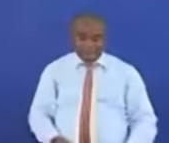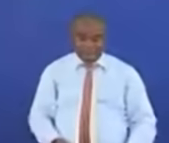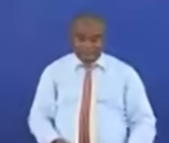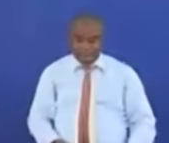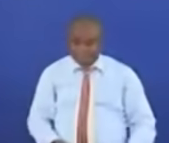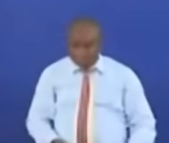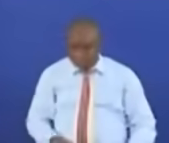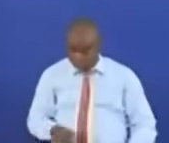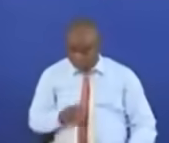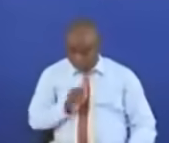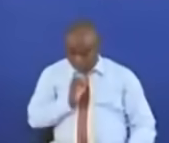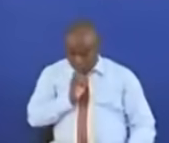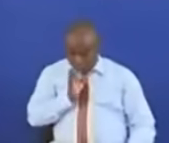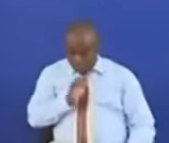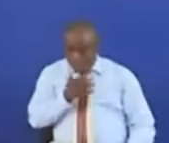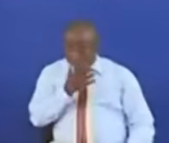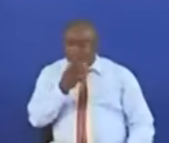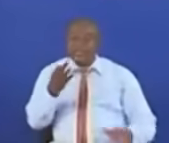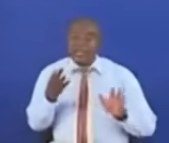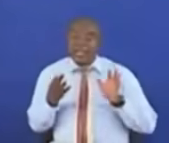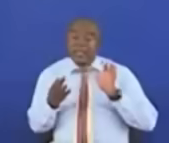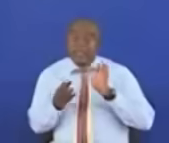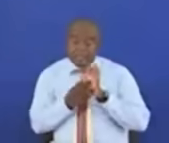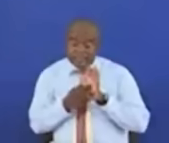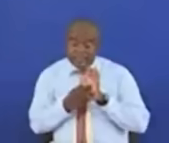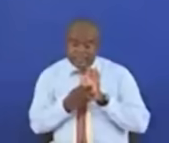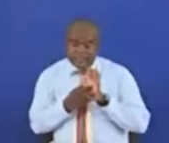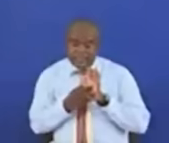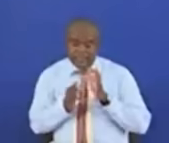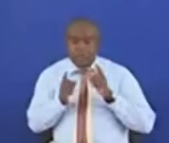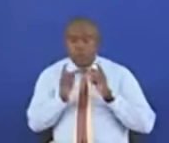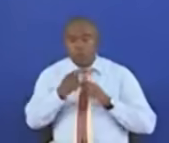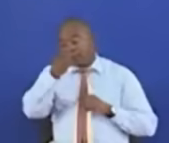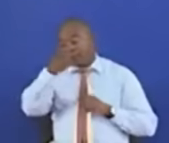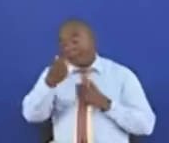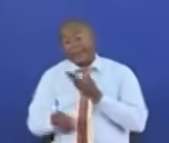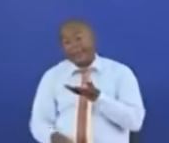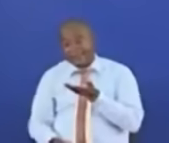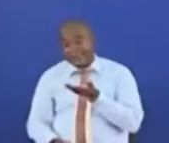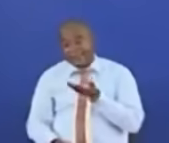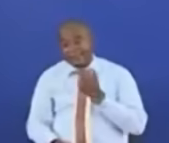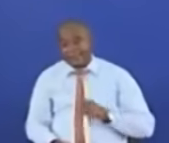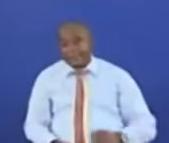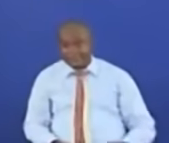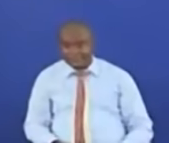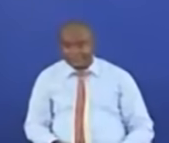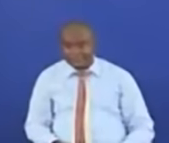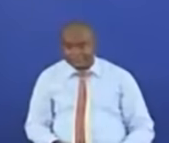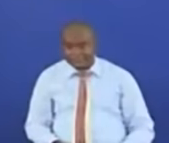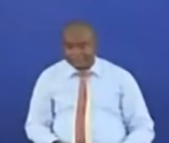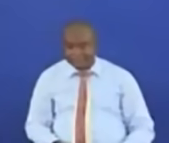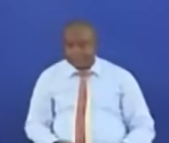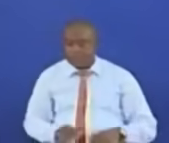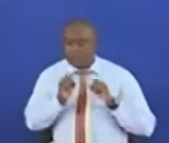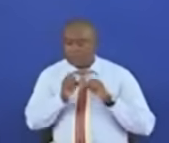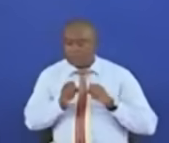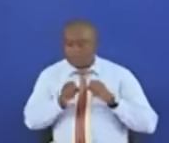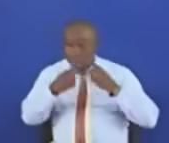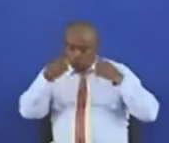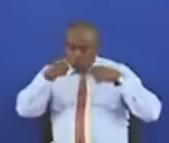Mwaka 1958 baba wa taifa Mwalimu Julius Kambarage Nyerere alipolazimika kulia